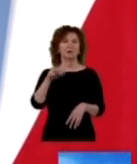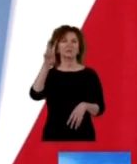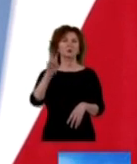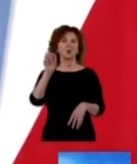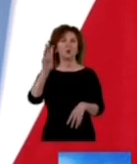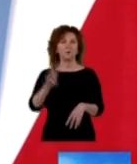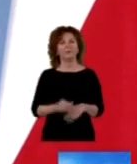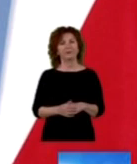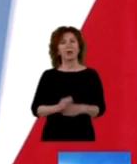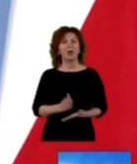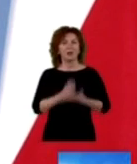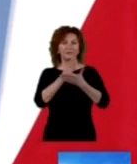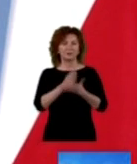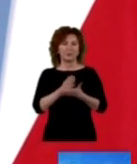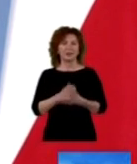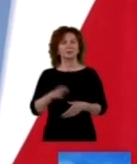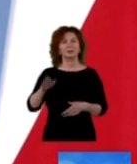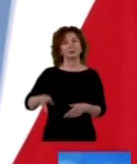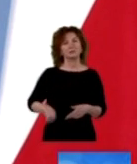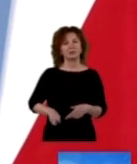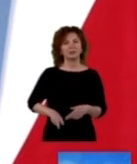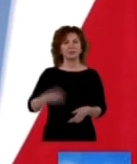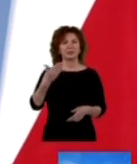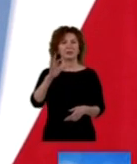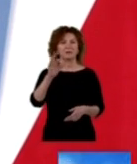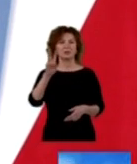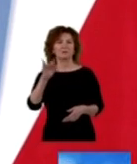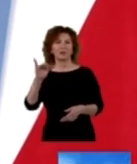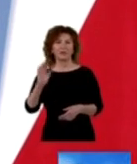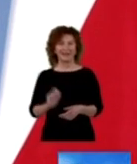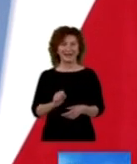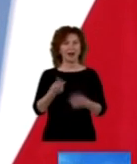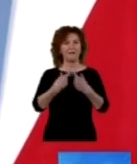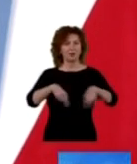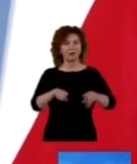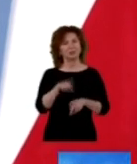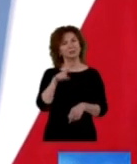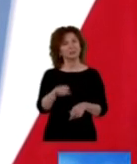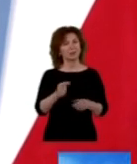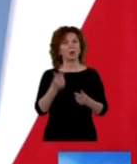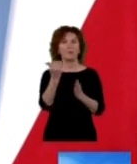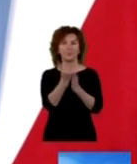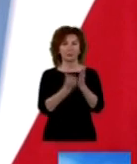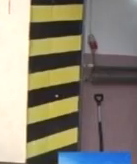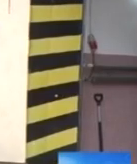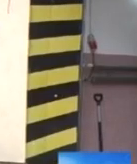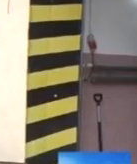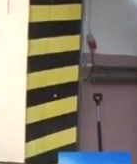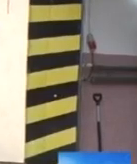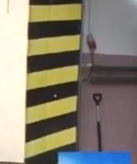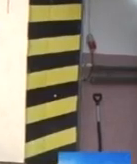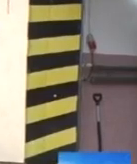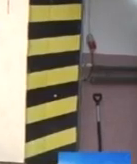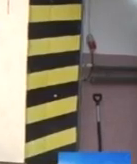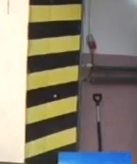i wsparcia ze strony Ministerstwa Spraw Wewnętrznych i Administracji, realizacja tego programu byłaby niemożliwa.